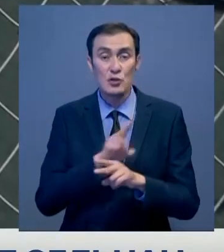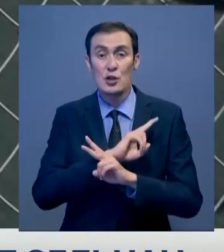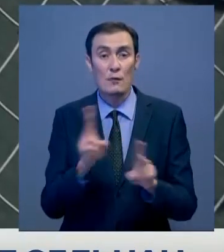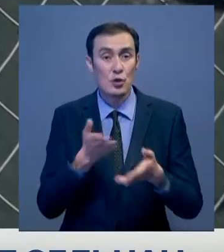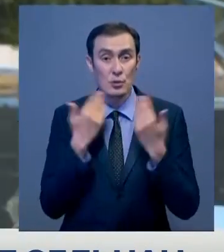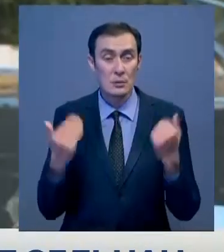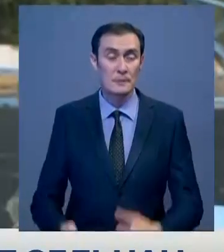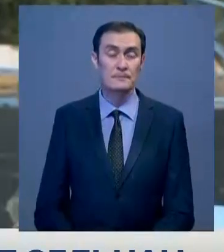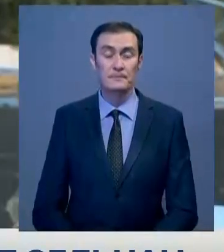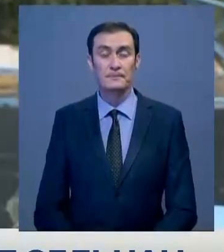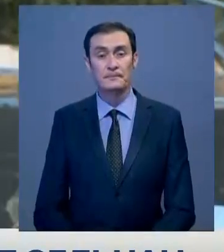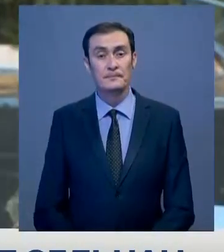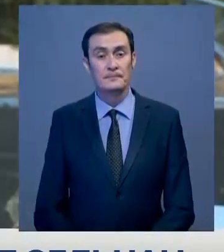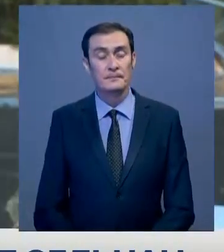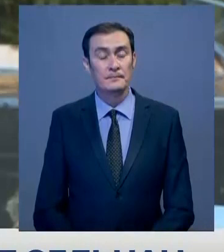спешит.